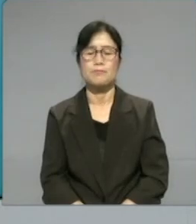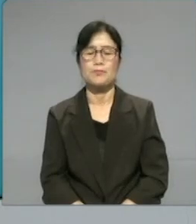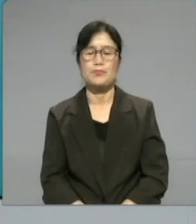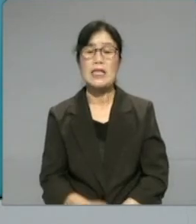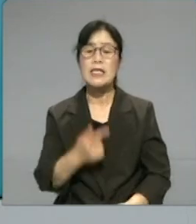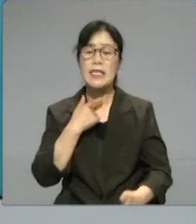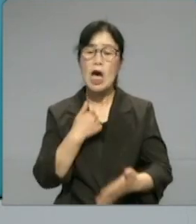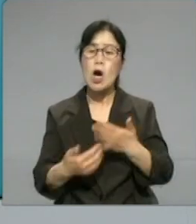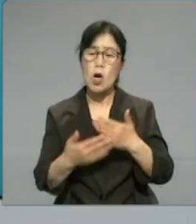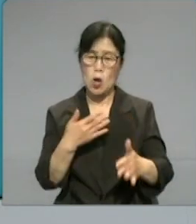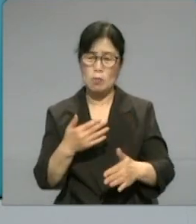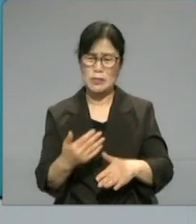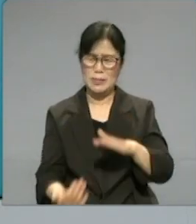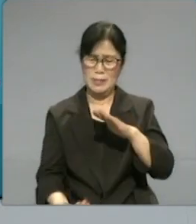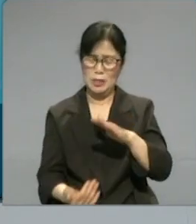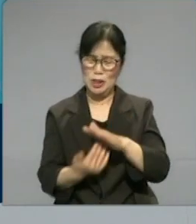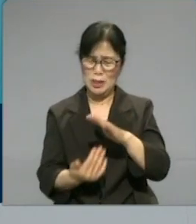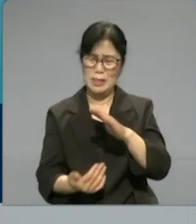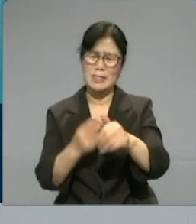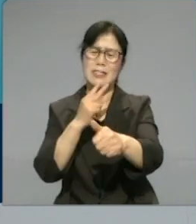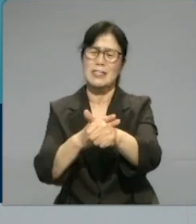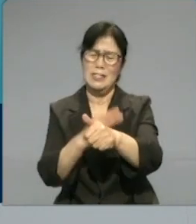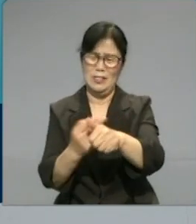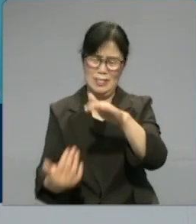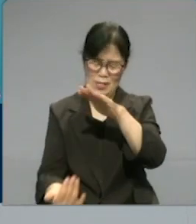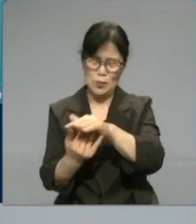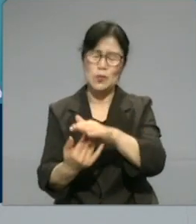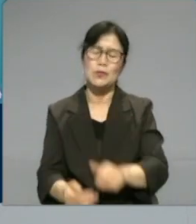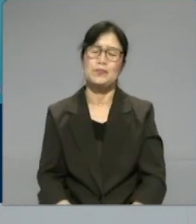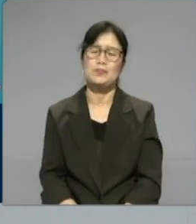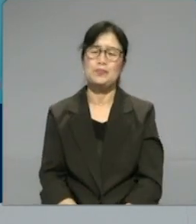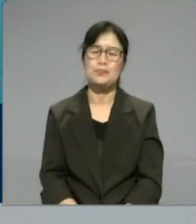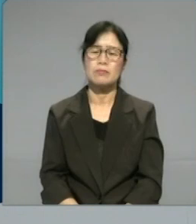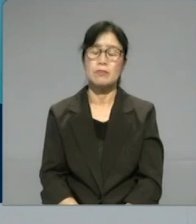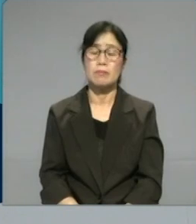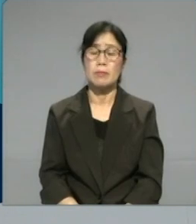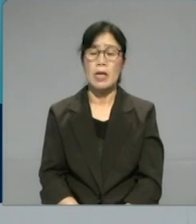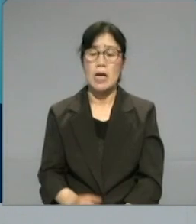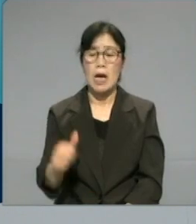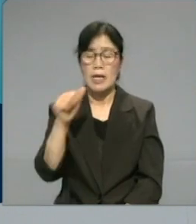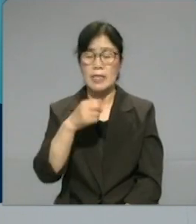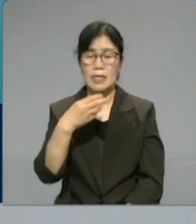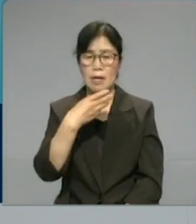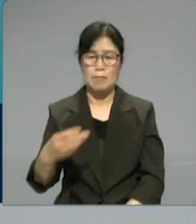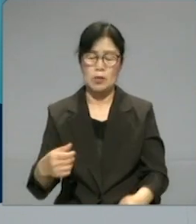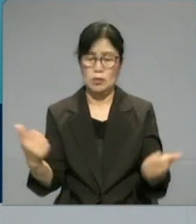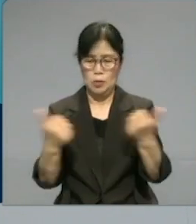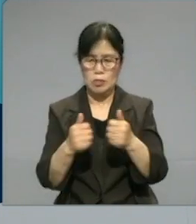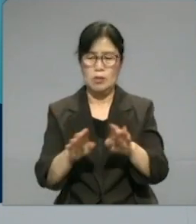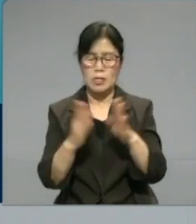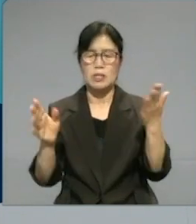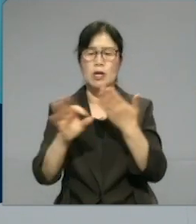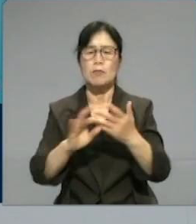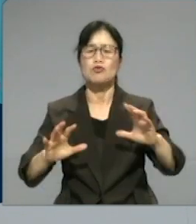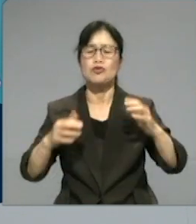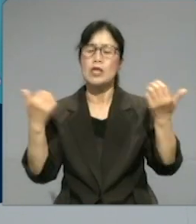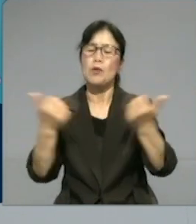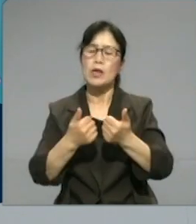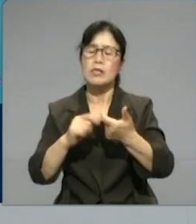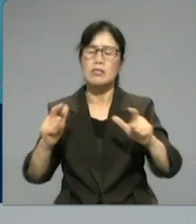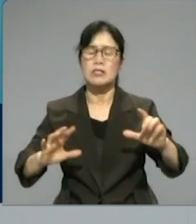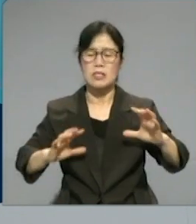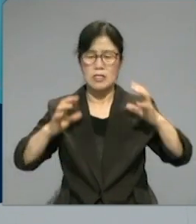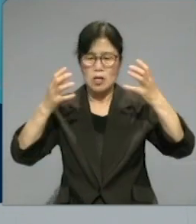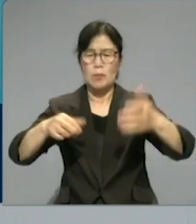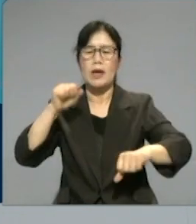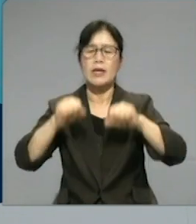경험은 최고의 스승이다 격언이 있습니다 그만큼 에이펙 정상 회의를 개최하려면 국제회의 등 최근 글로벌